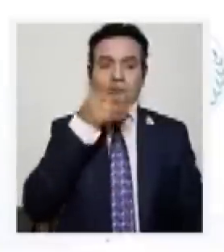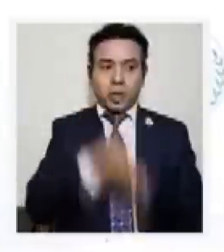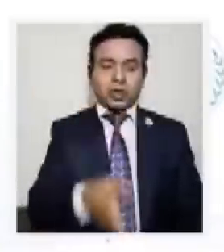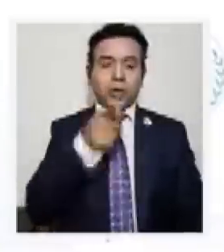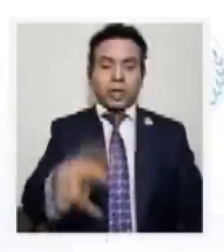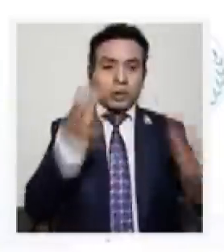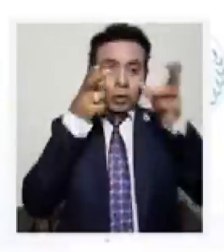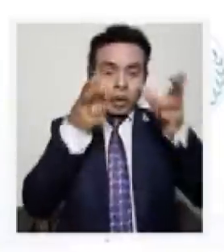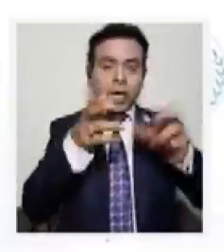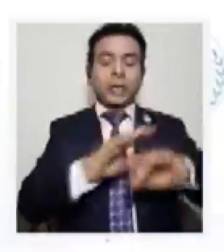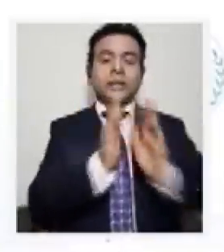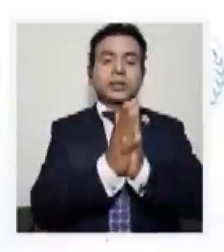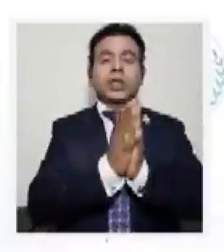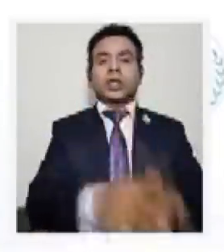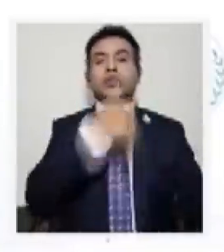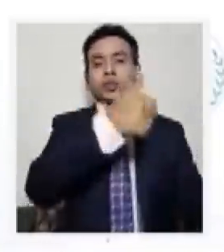পেয়েছেন